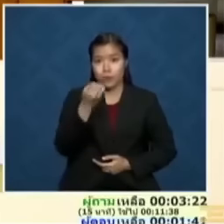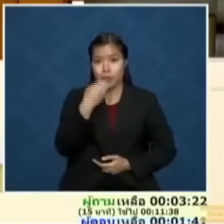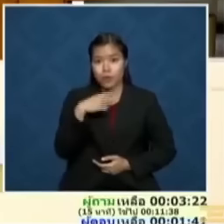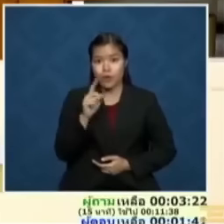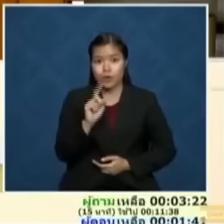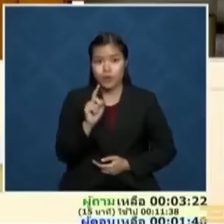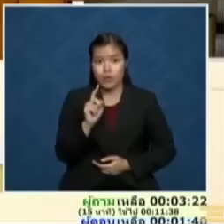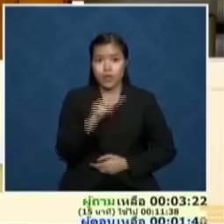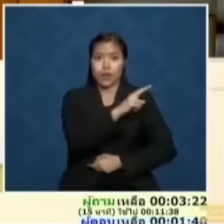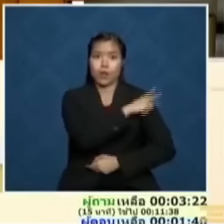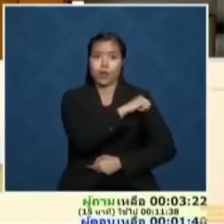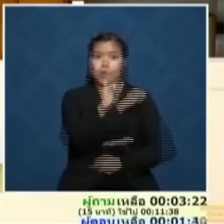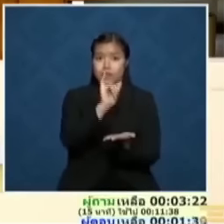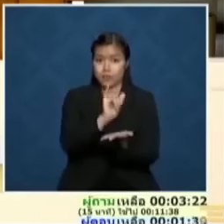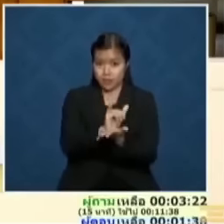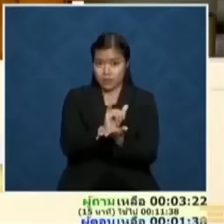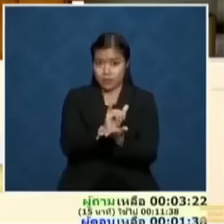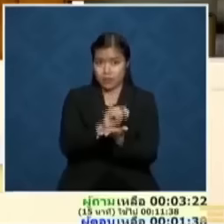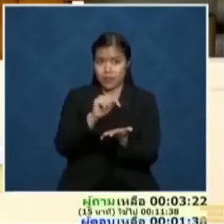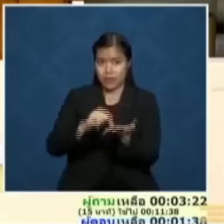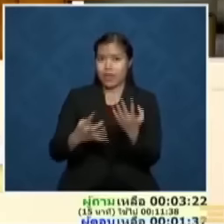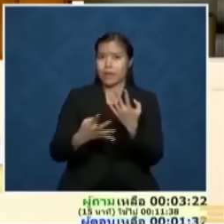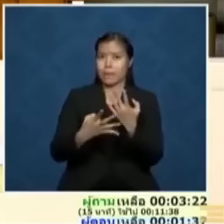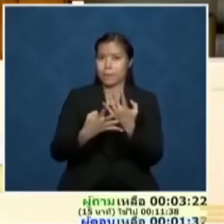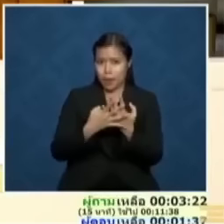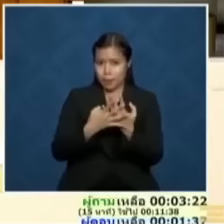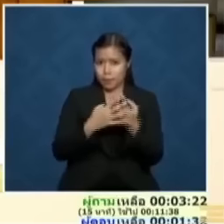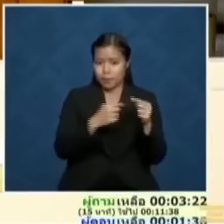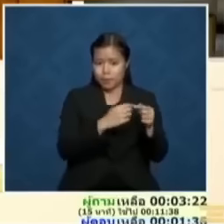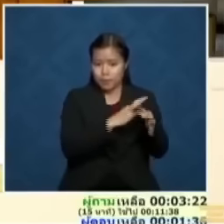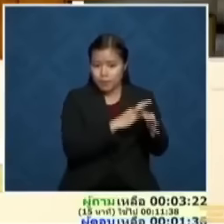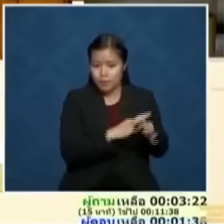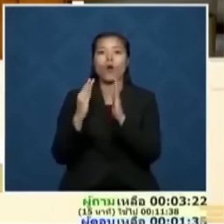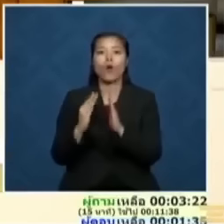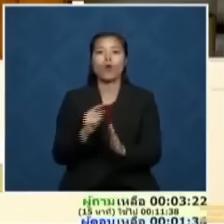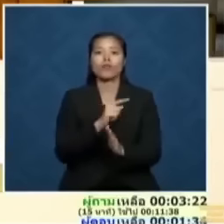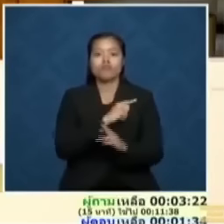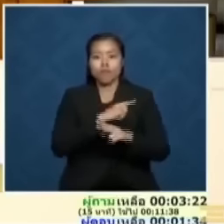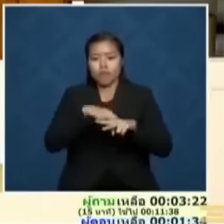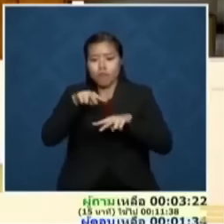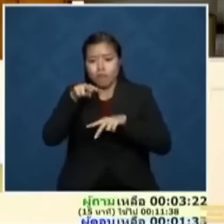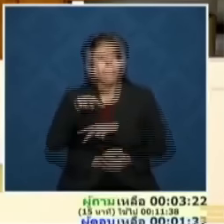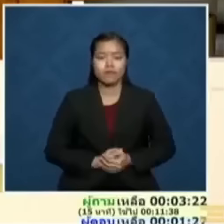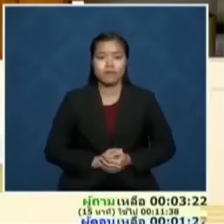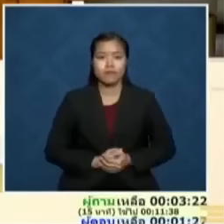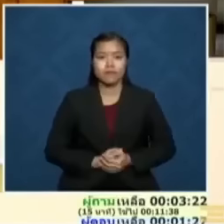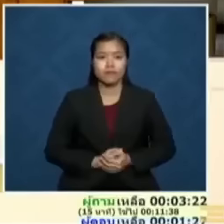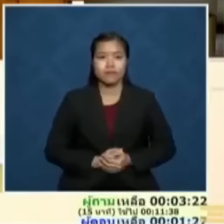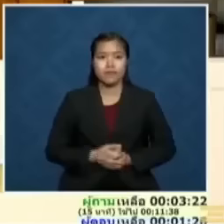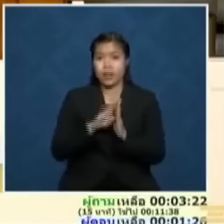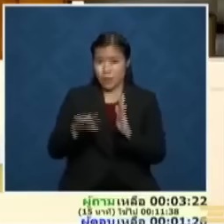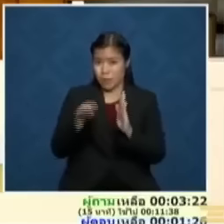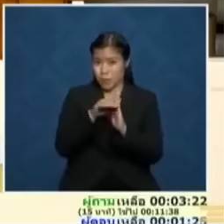ชินวัตรคนเดียวนะเพราะฉะนั้นต้นเดือนมกรา อ ันนี้คือคำยืนยันชี้แจงจากรัฐมนตรียุติธ